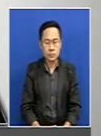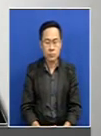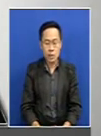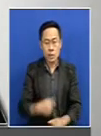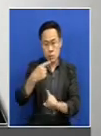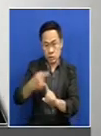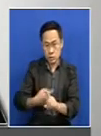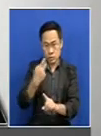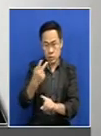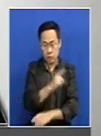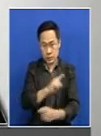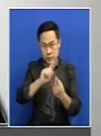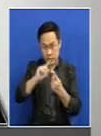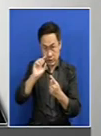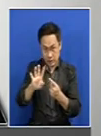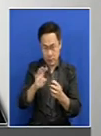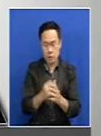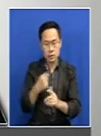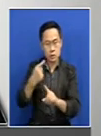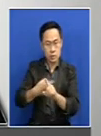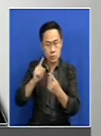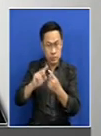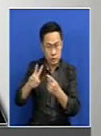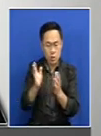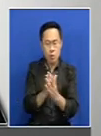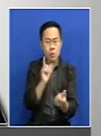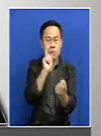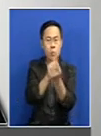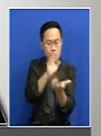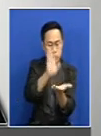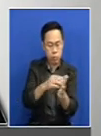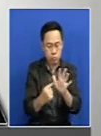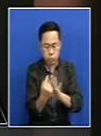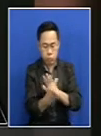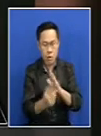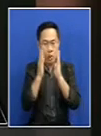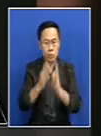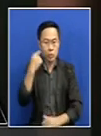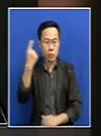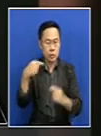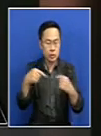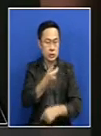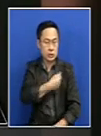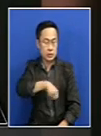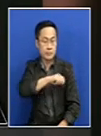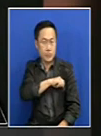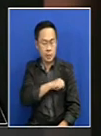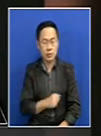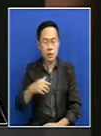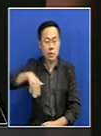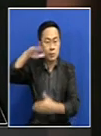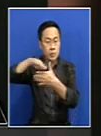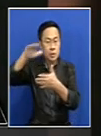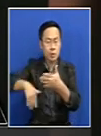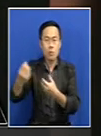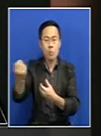ความคืบหน้าปรากฏอีกครั้งในวันที่4กุมภาพันธ์ชิ้นส่วนมนุษย์ตรงกับข้อมูลของนักท่องเที่ยวชาวสเปนที่ญาติแจ้งความคนหายเอา